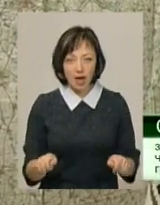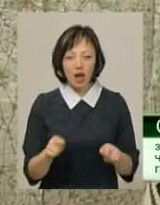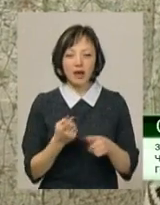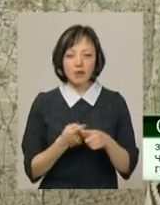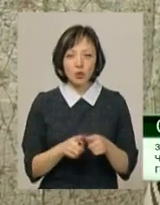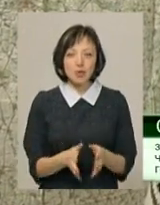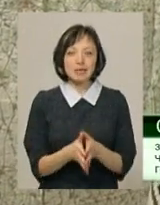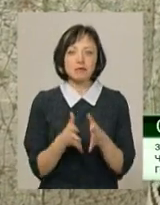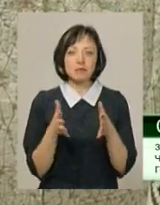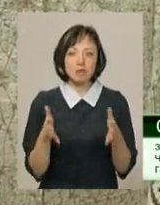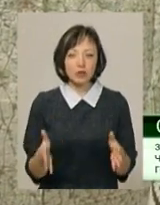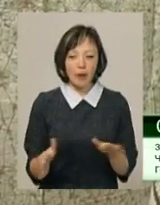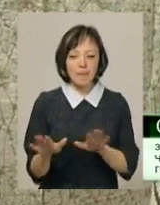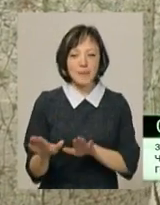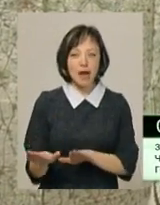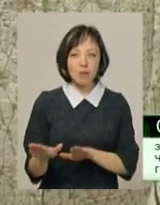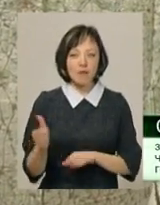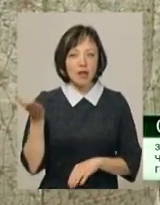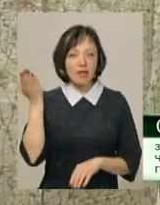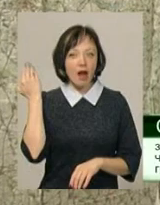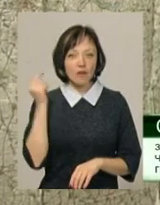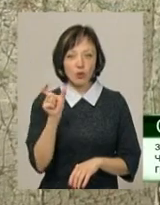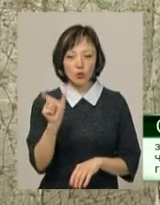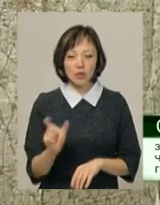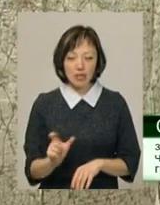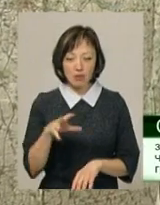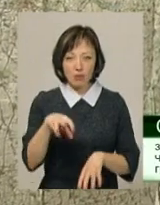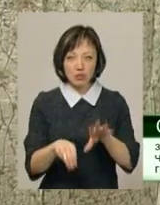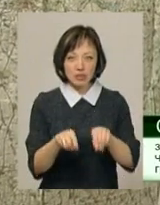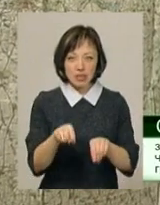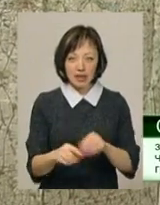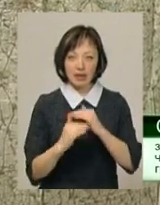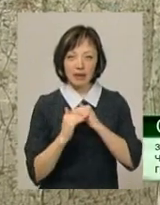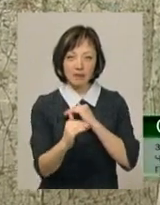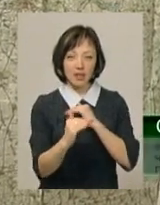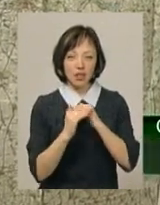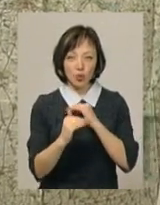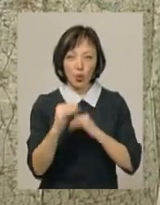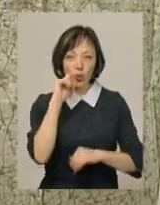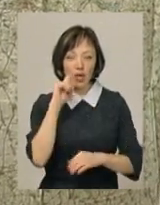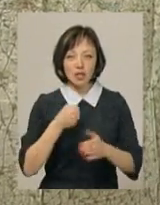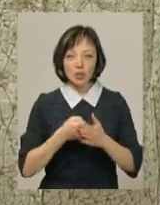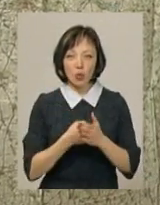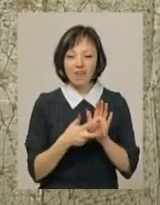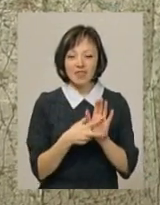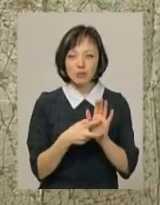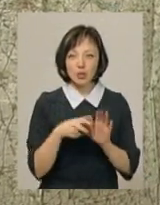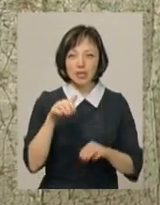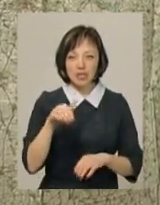перебування давньої людини і стоянки її на території рівнинної України до 800